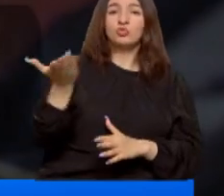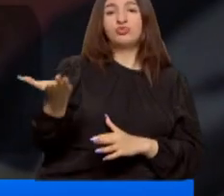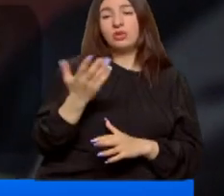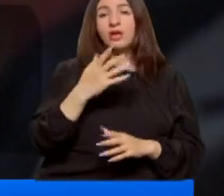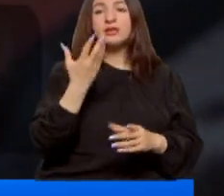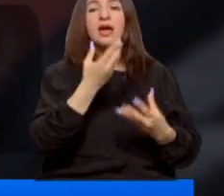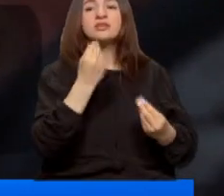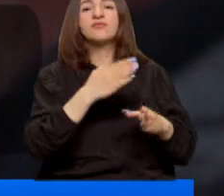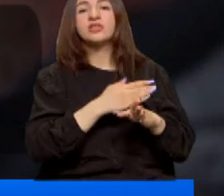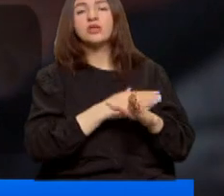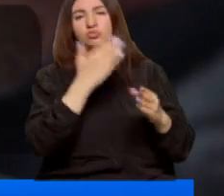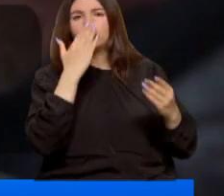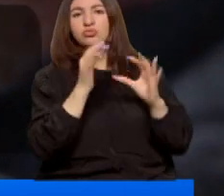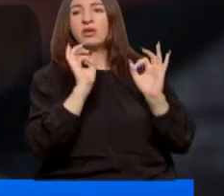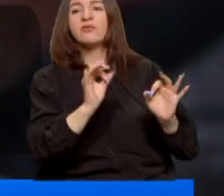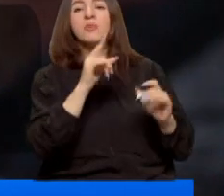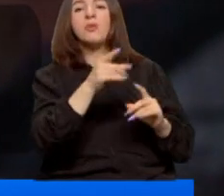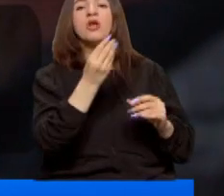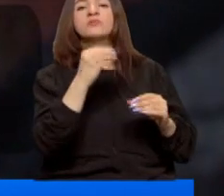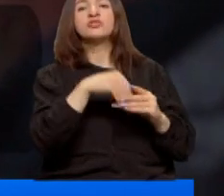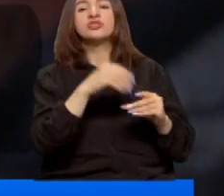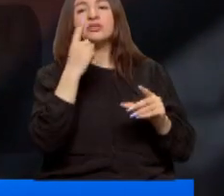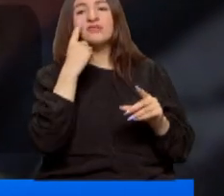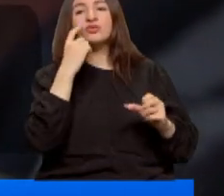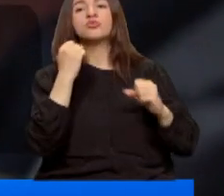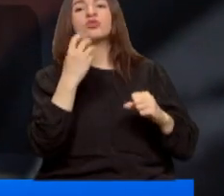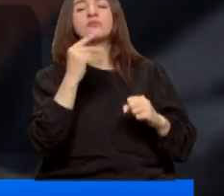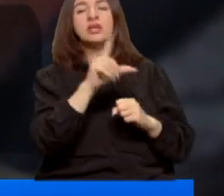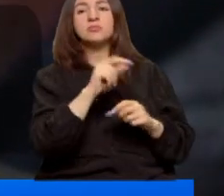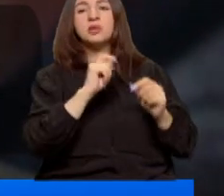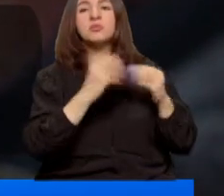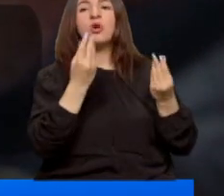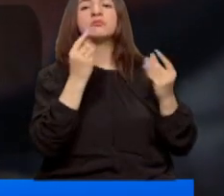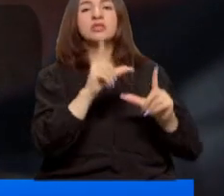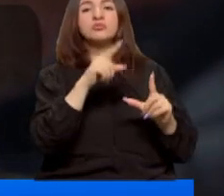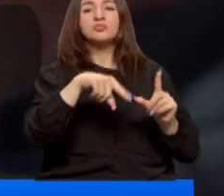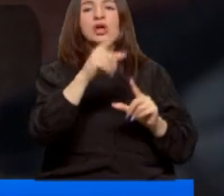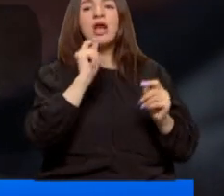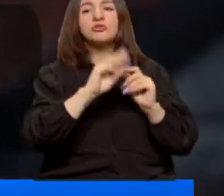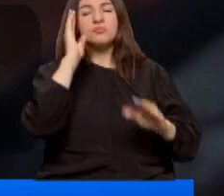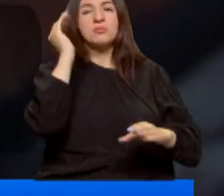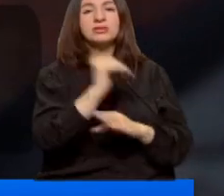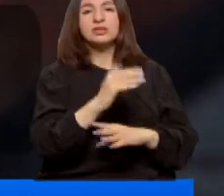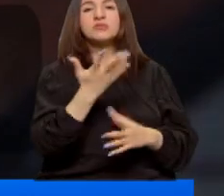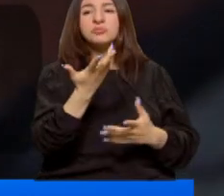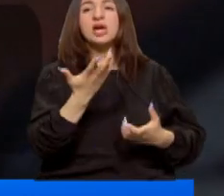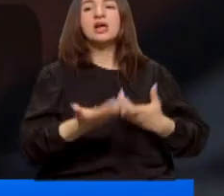Daha iyisine vatandaşımız daha iyi. Ama öyle olması için devletin güçlü olması lazım, ekonominin olması lazım. Bunlar ekonomi batırdığı için.